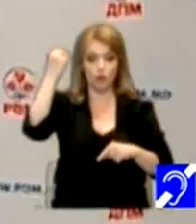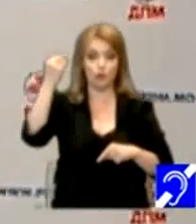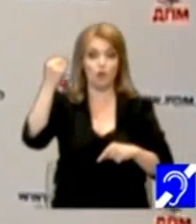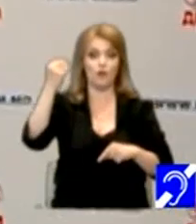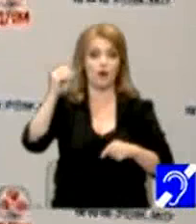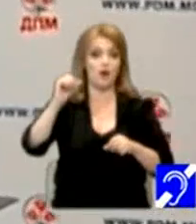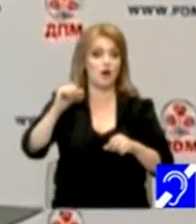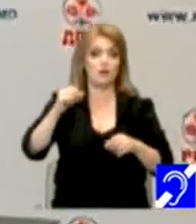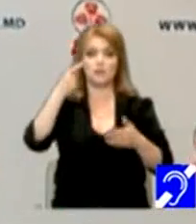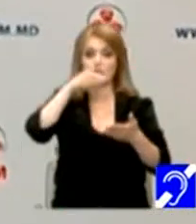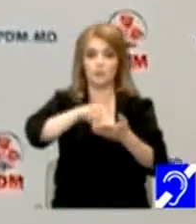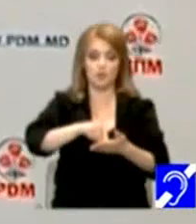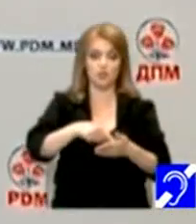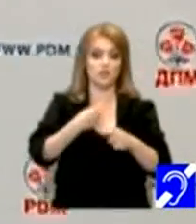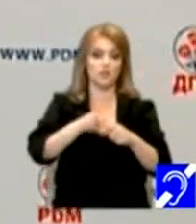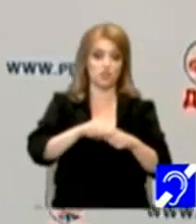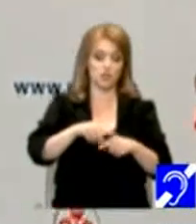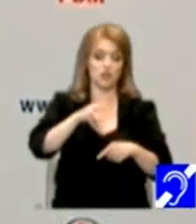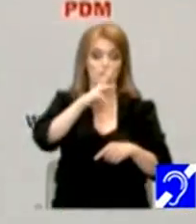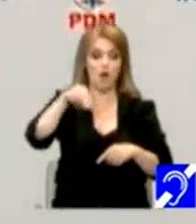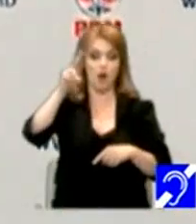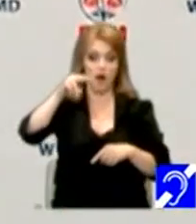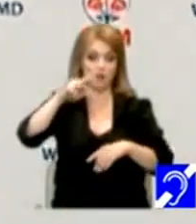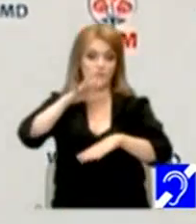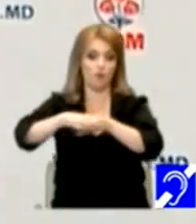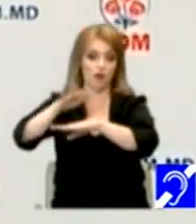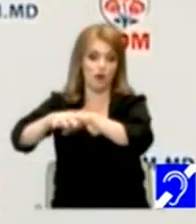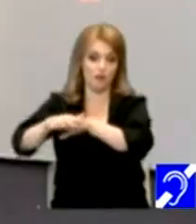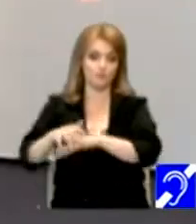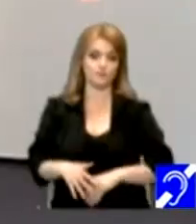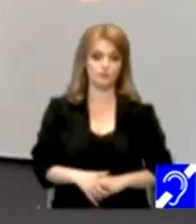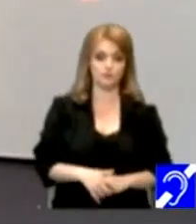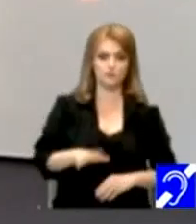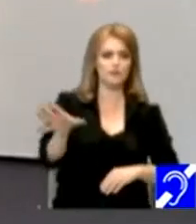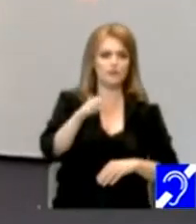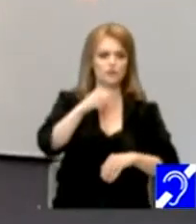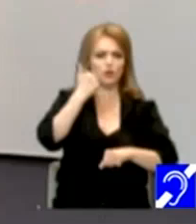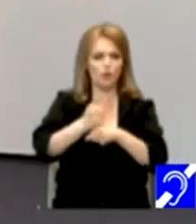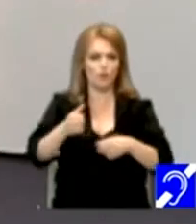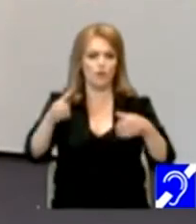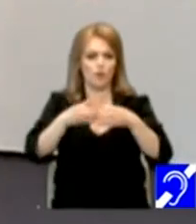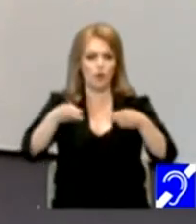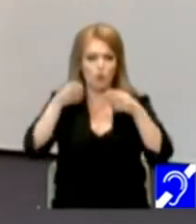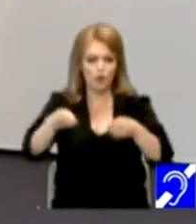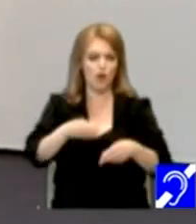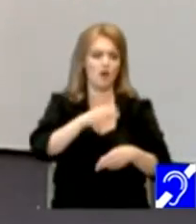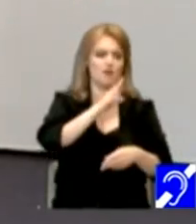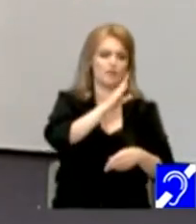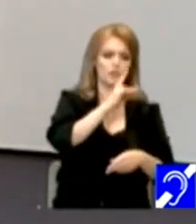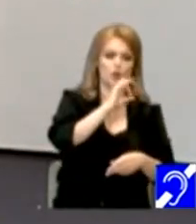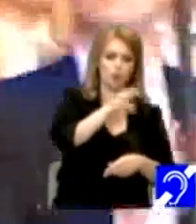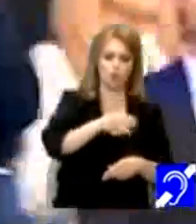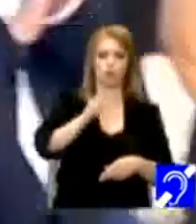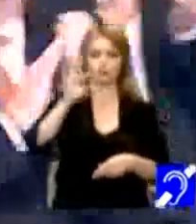implicată în furtul miliardului, cuvinte din astea sonore, gruparea criminală Plahotniuc, gruparea criminală Șor. Consider că